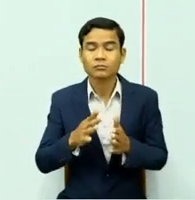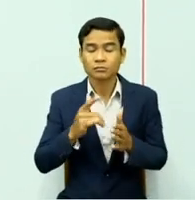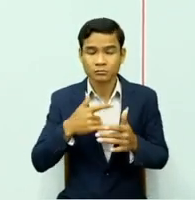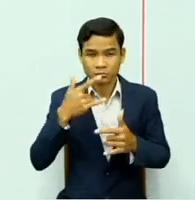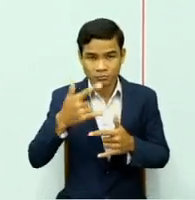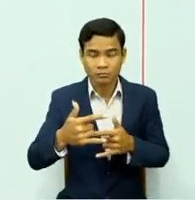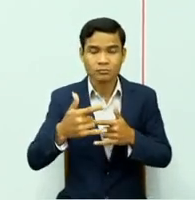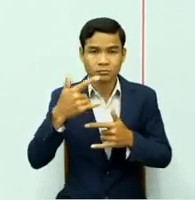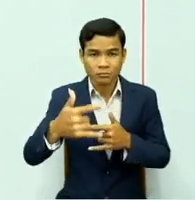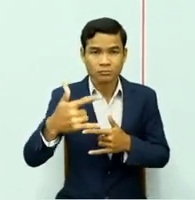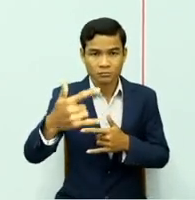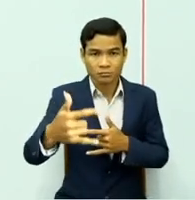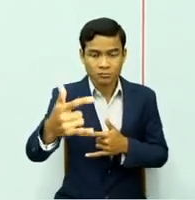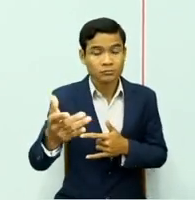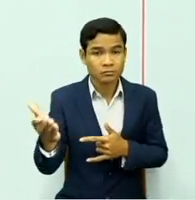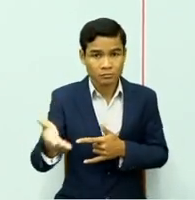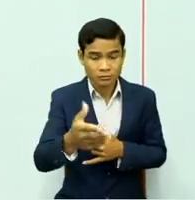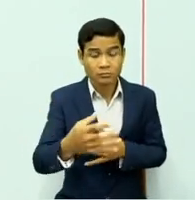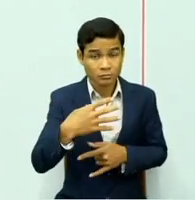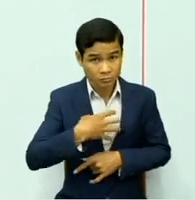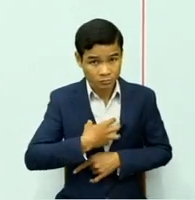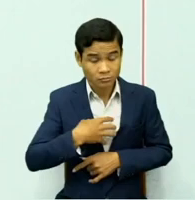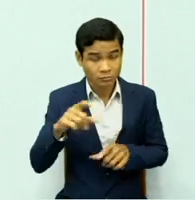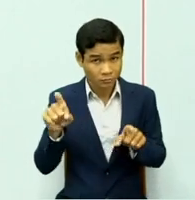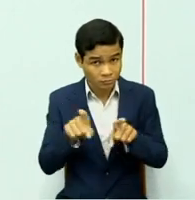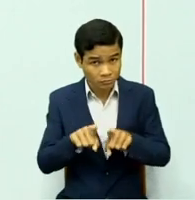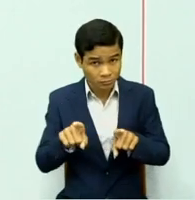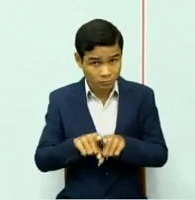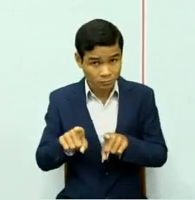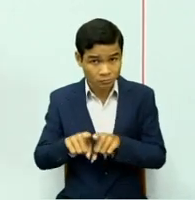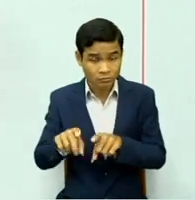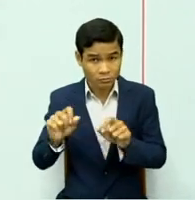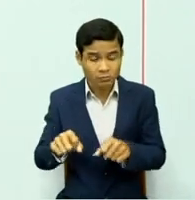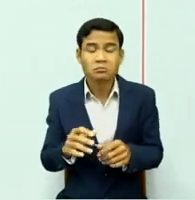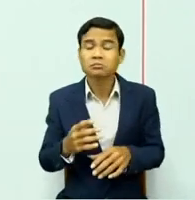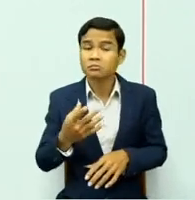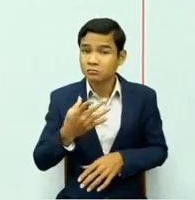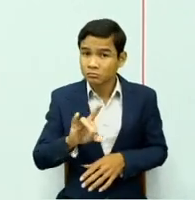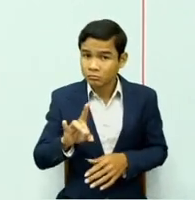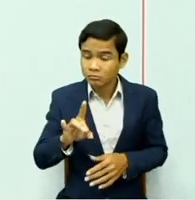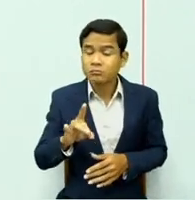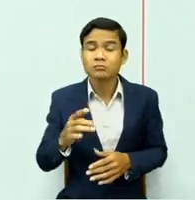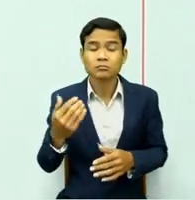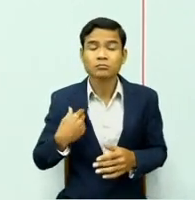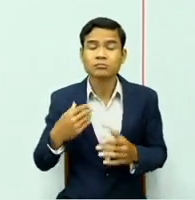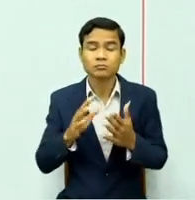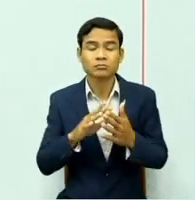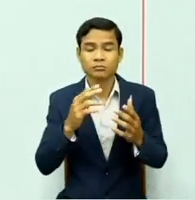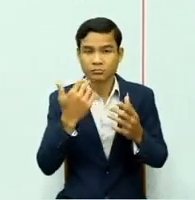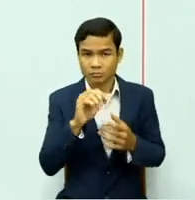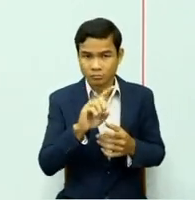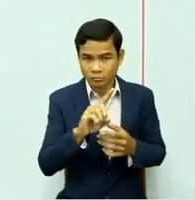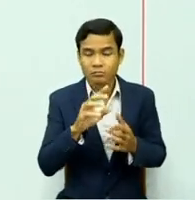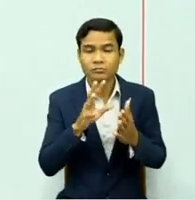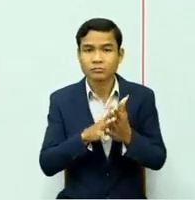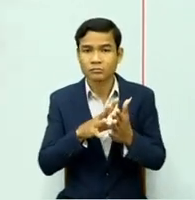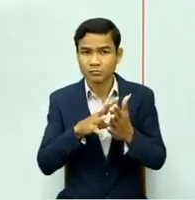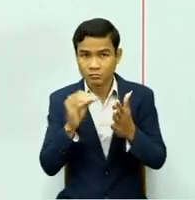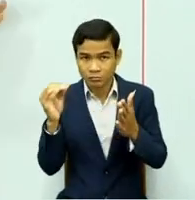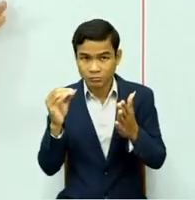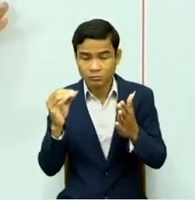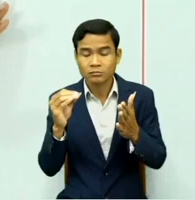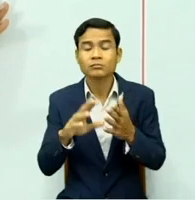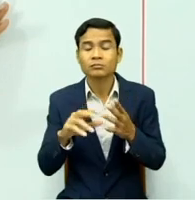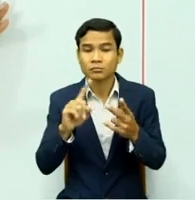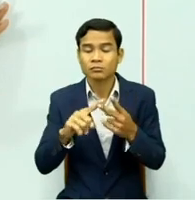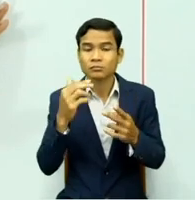ទៀតដូចគ្នាបានណាកូនចាបានដោយសារអីដោយសារយើងយកលំនាំទី1និងលំនាំទី2ធ្វើជាលំនាំគំ